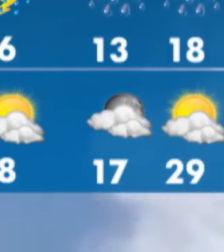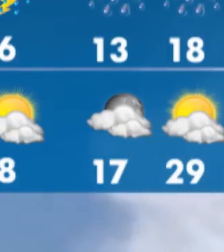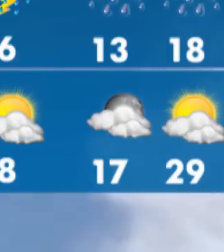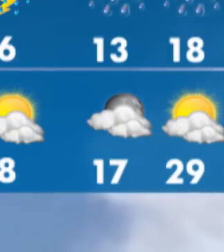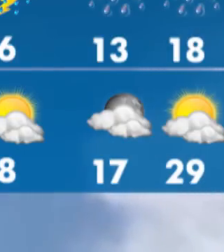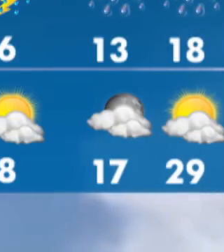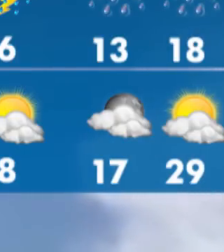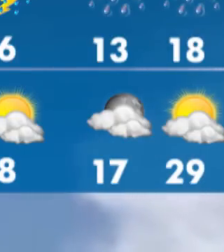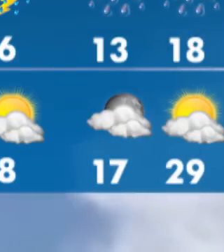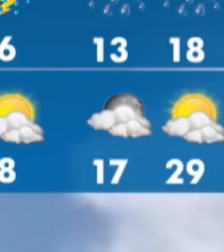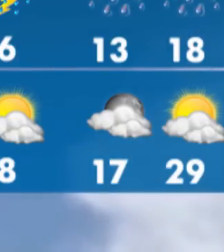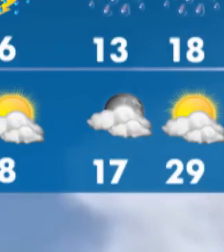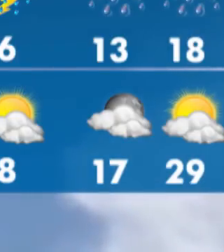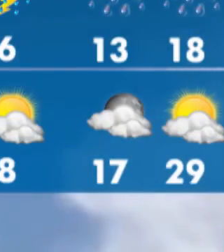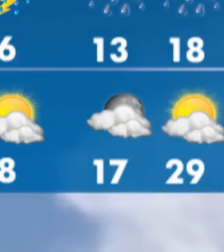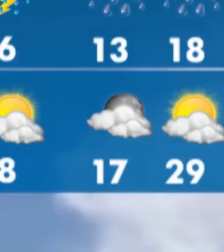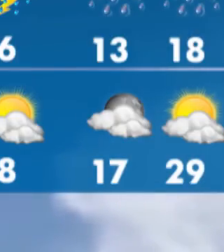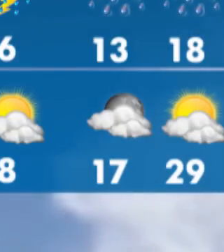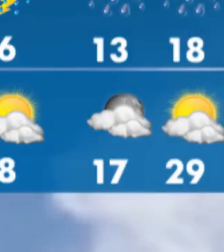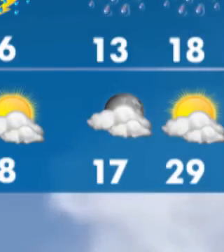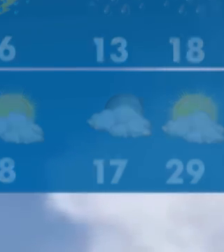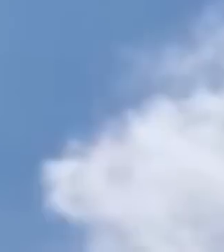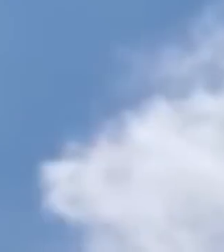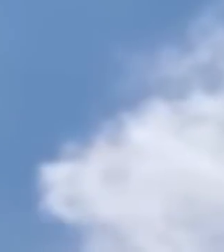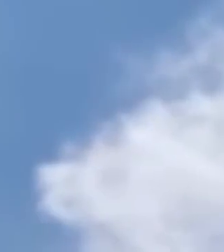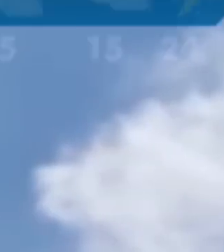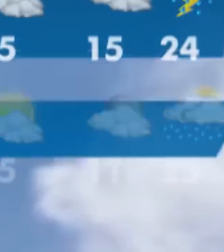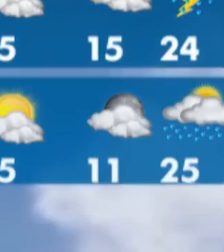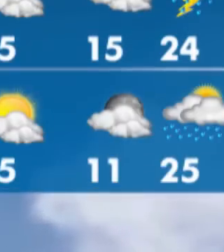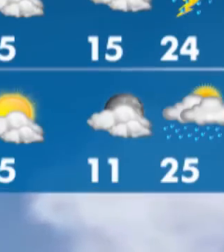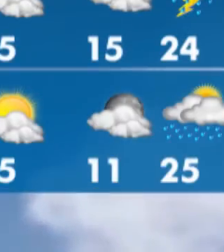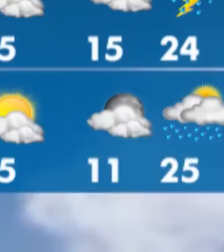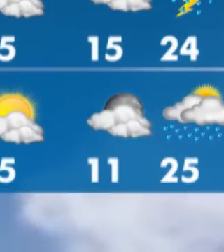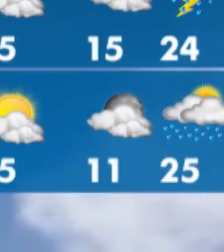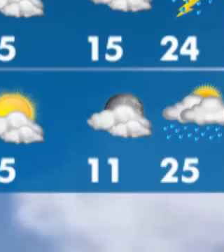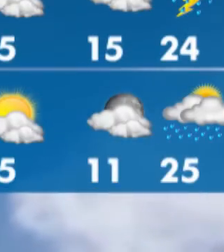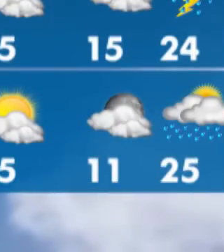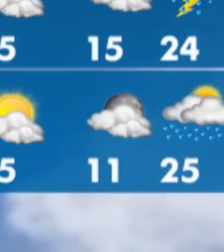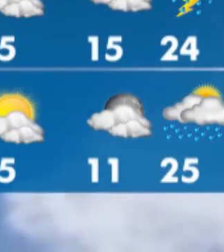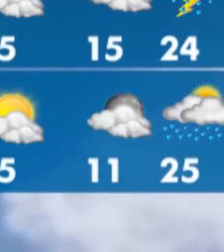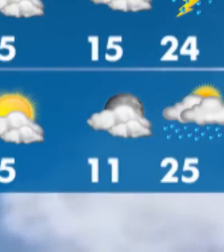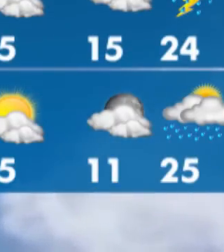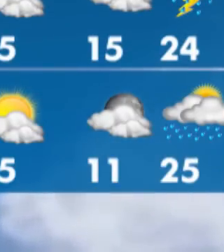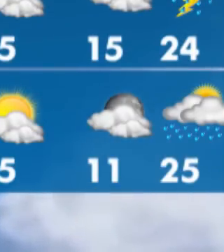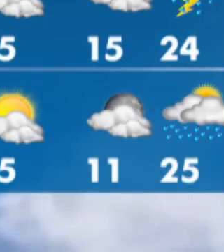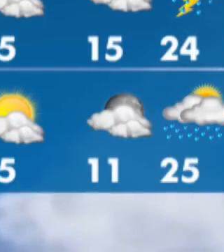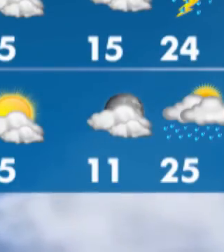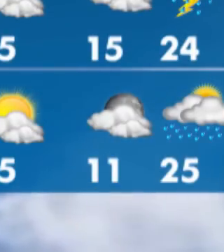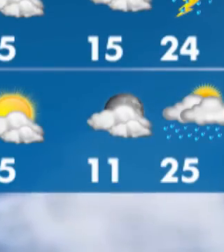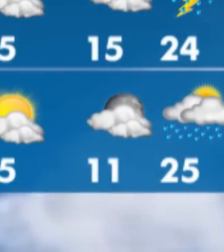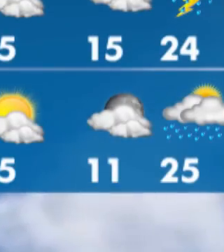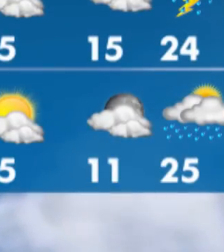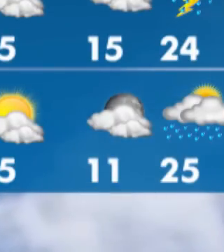өдөртө 23 градус тулан. Чойрчөндө 15 өдөртө 29 градус тулан. Сүхбаатарчөндө 13 өдөртө 26 градус